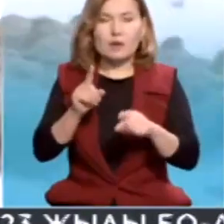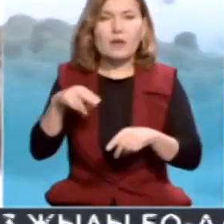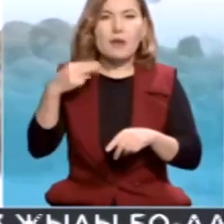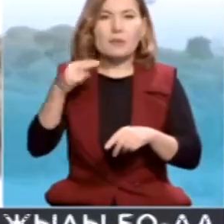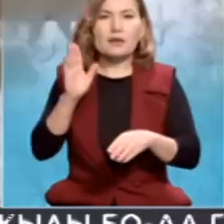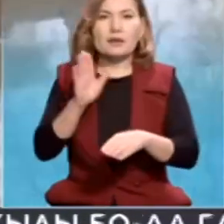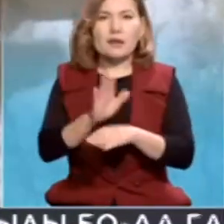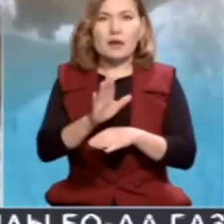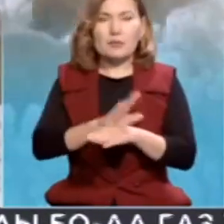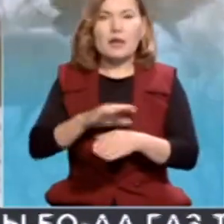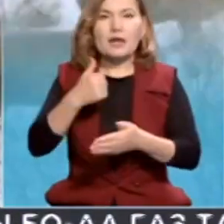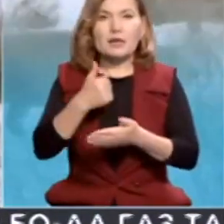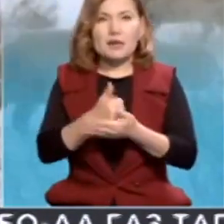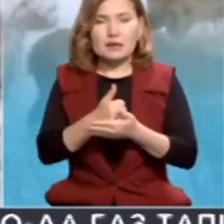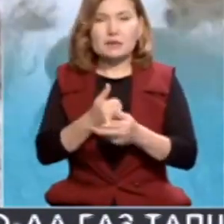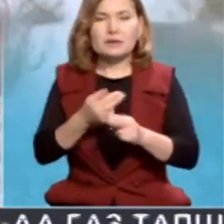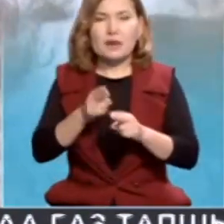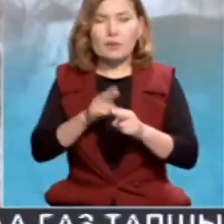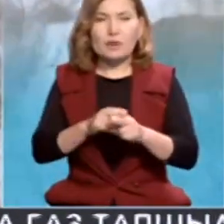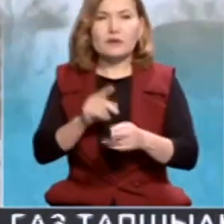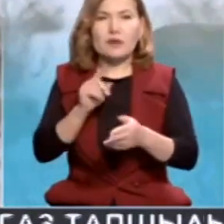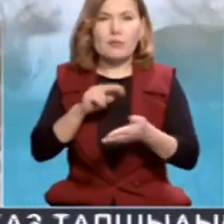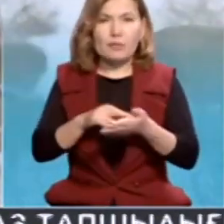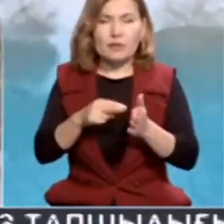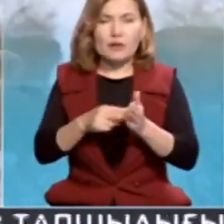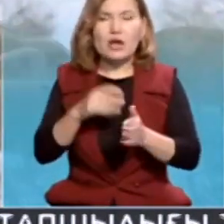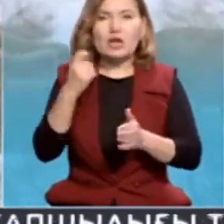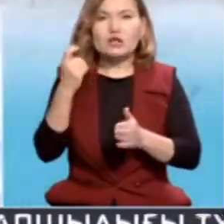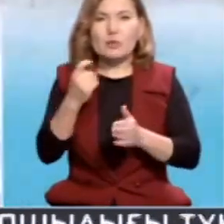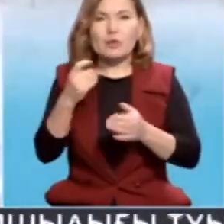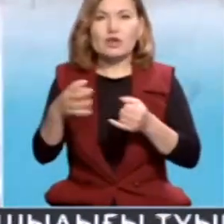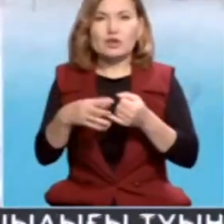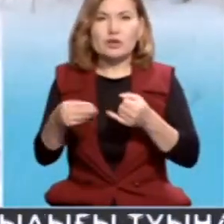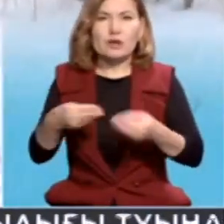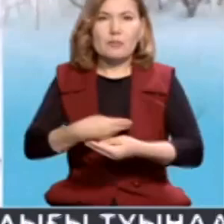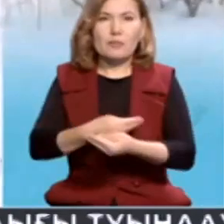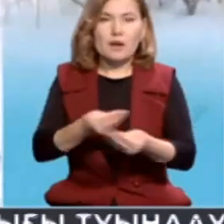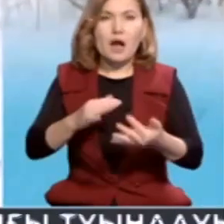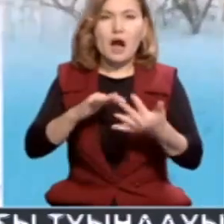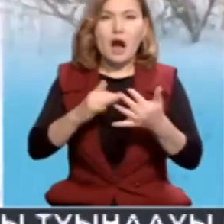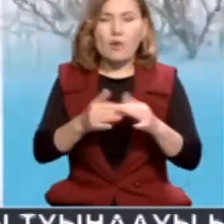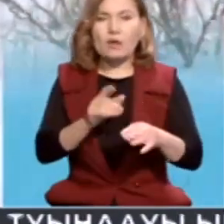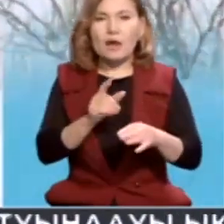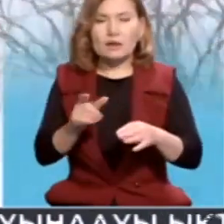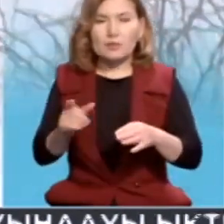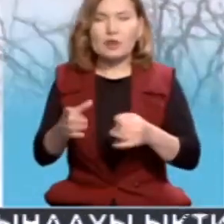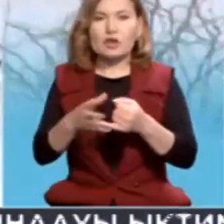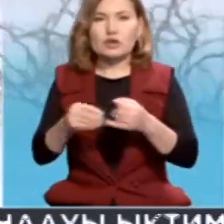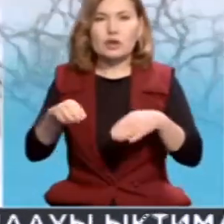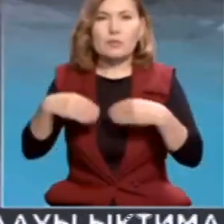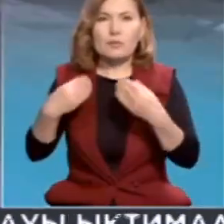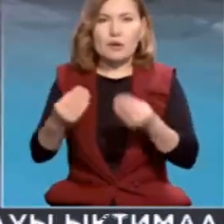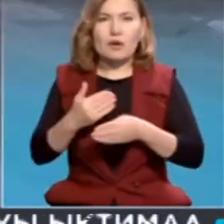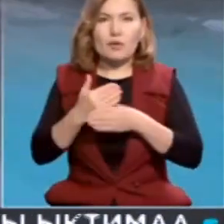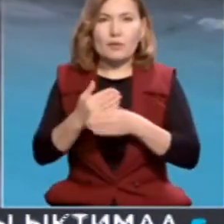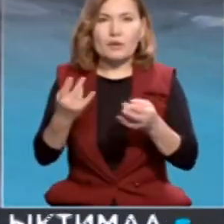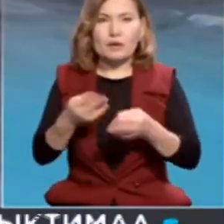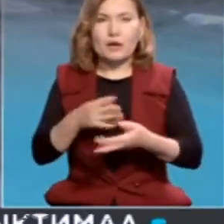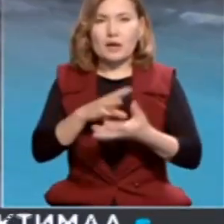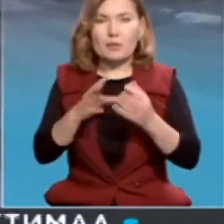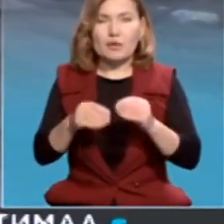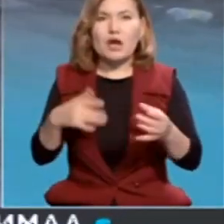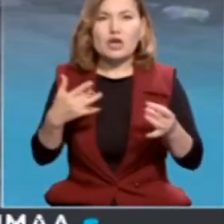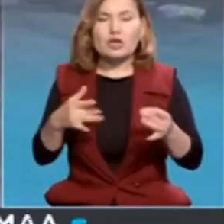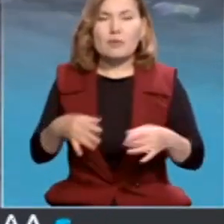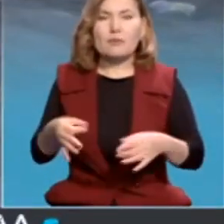Негізгі міндет шаруаларға жерді тиімді етіп үлестіру керек, яғни ауыл азаматтарына нақты қолдау көрсетіледі. Ал Жамбылда профессор Аманбай Қарымбаев